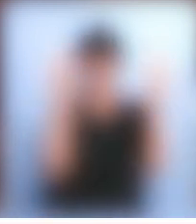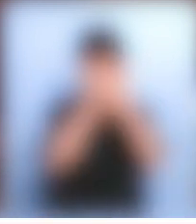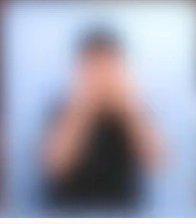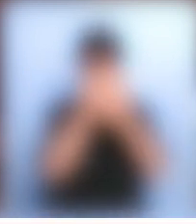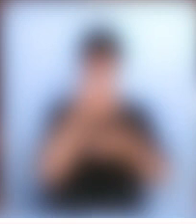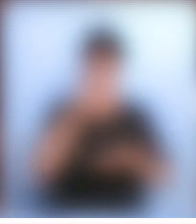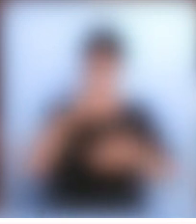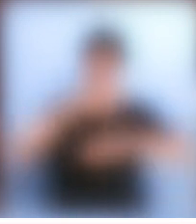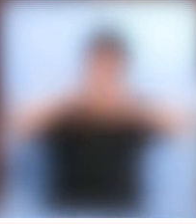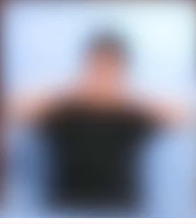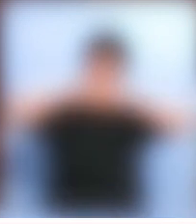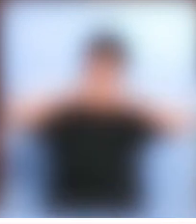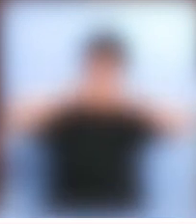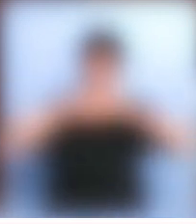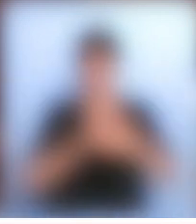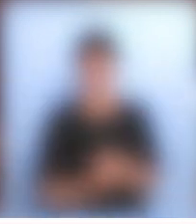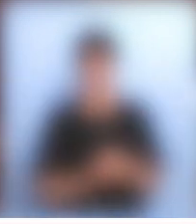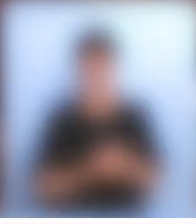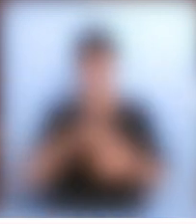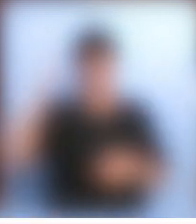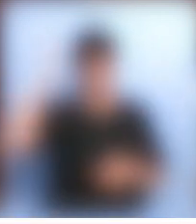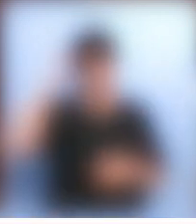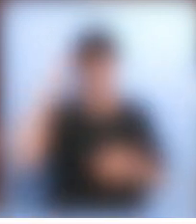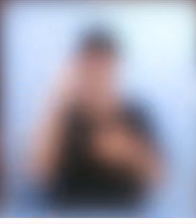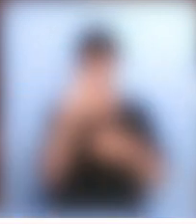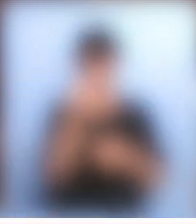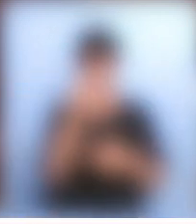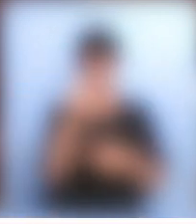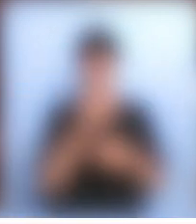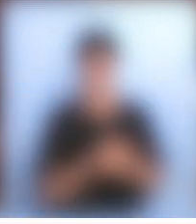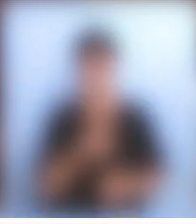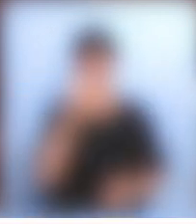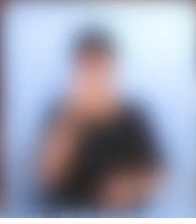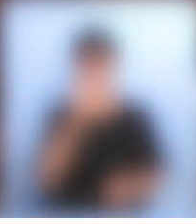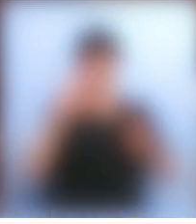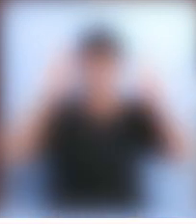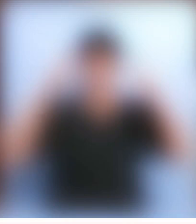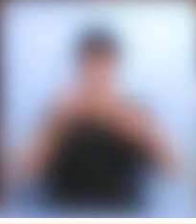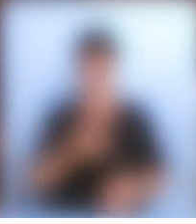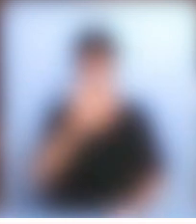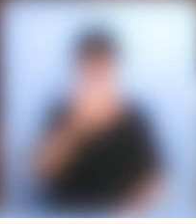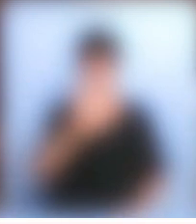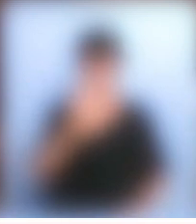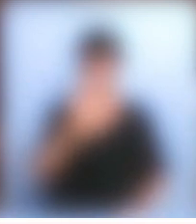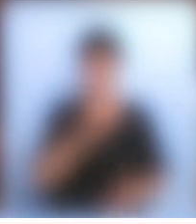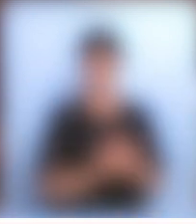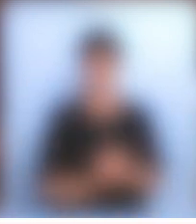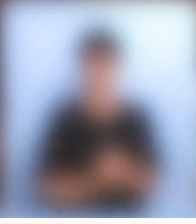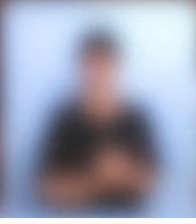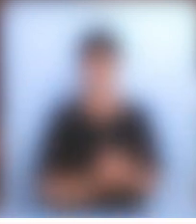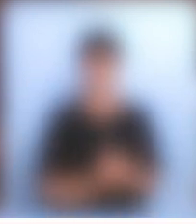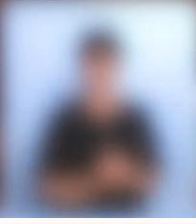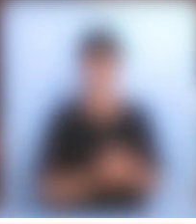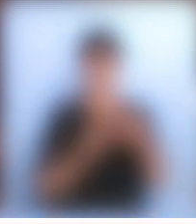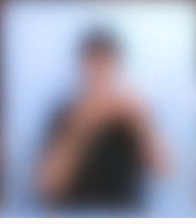指數呢，發現首20個名單呢，裡面9個港台節目有5個呢的認知率是介